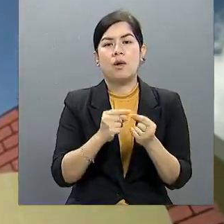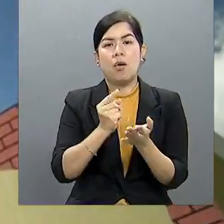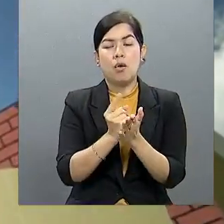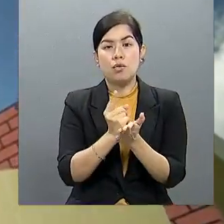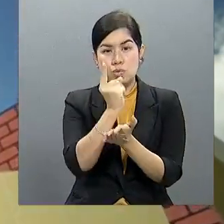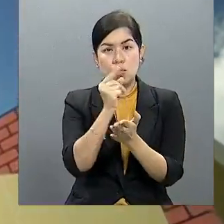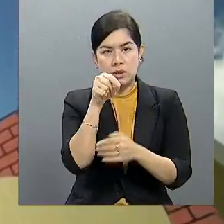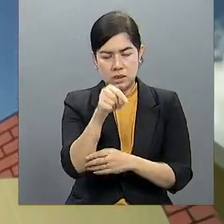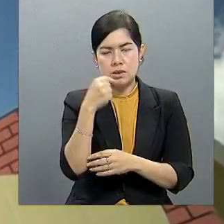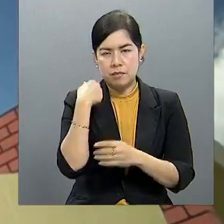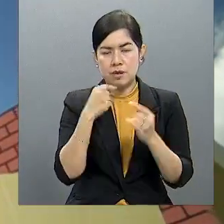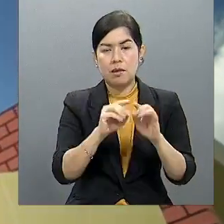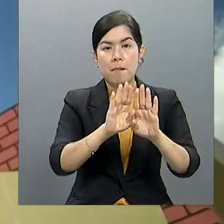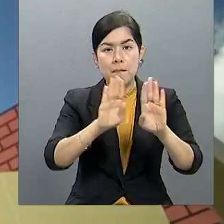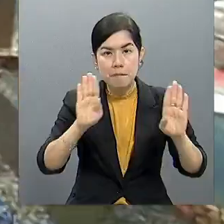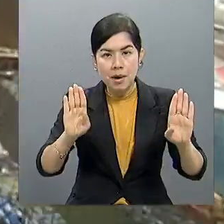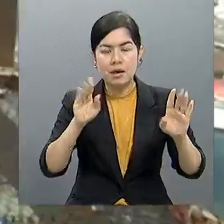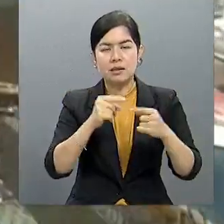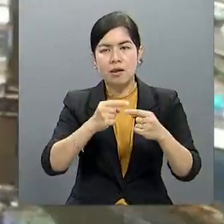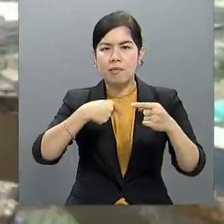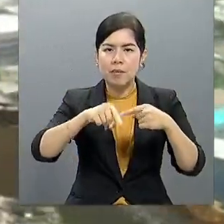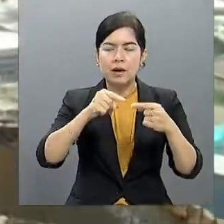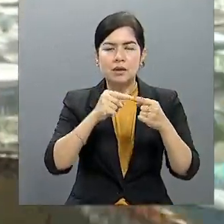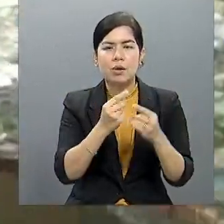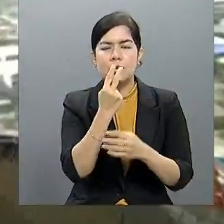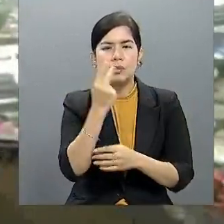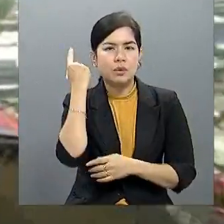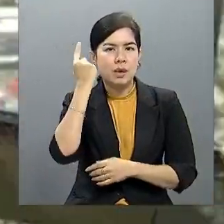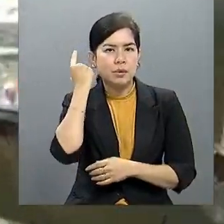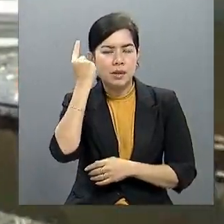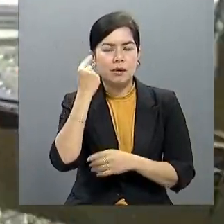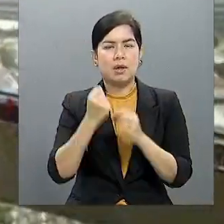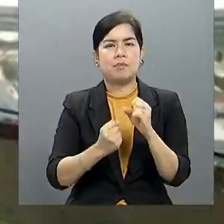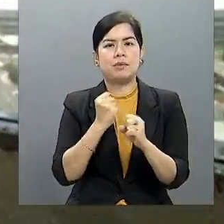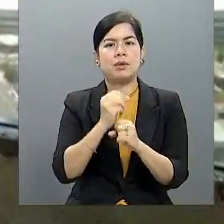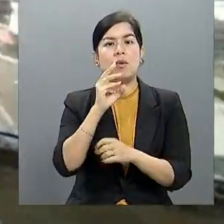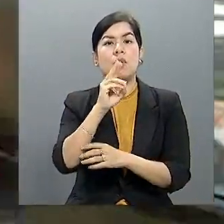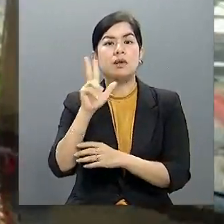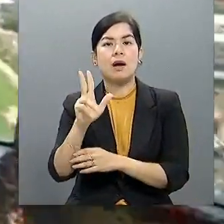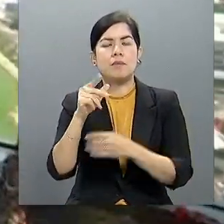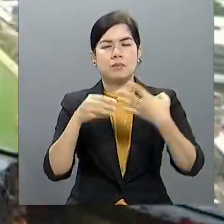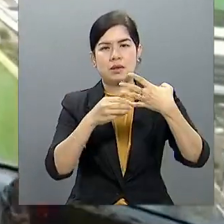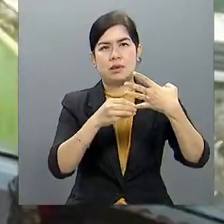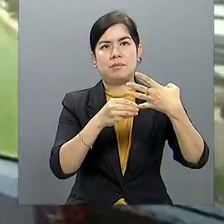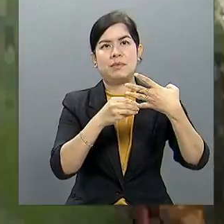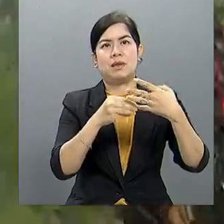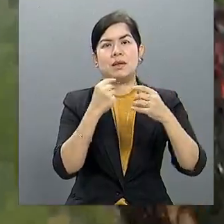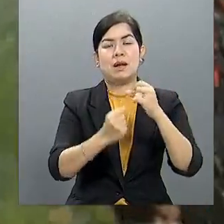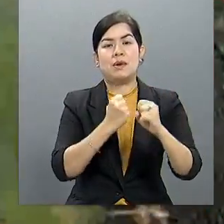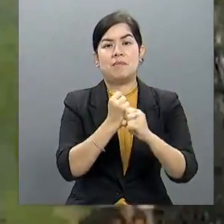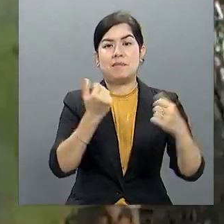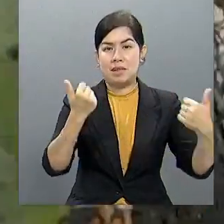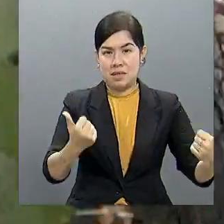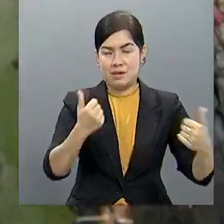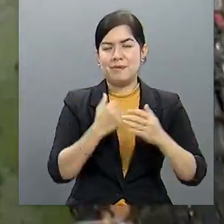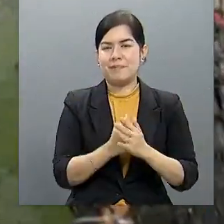มอย่างเต็ที่นนะครับใชวงปลายปี 63 นคผชมใครทอยากจะไปชมบรรยากาศมุมสูงก็อย่าลืมวางแผ